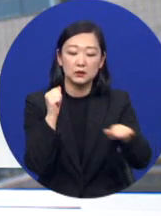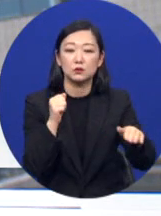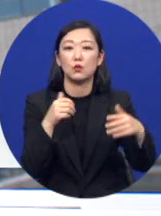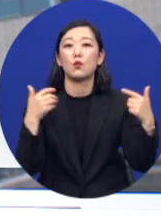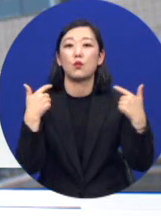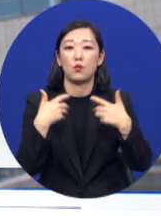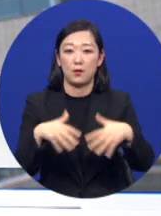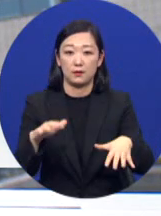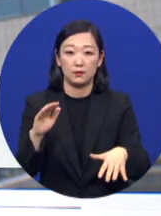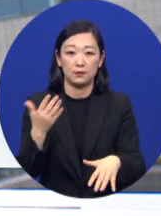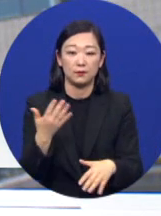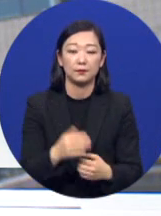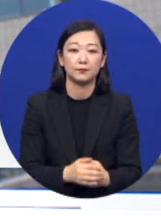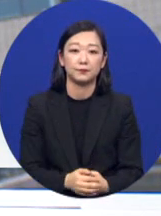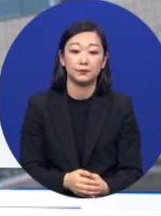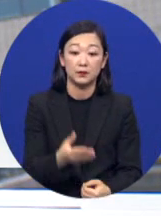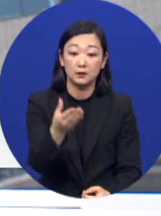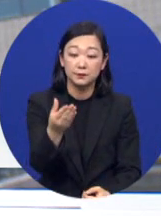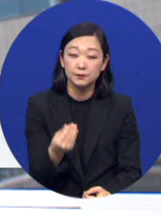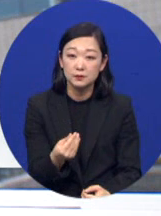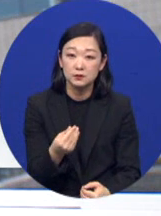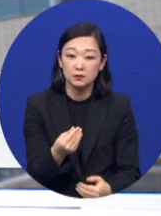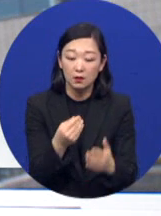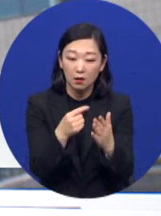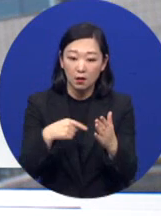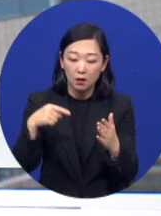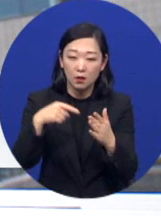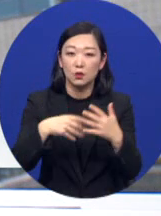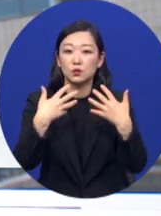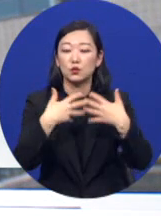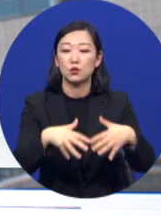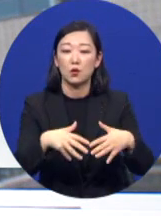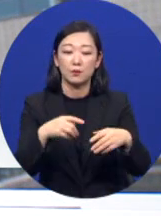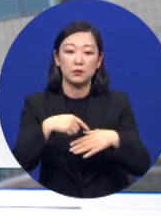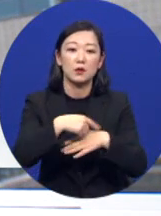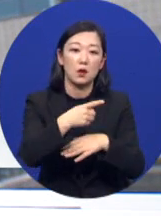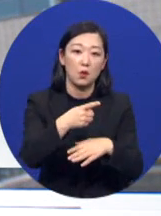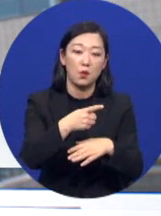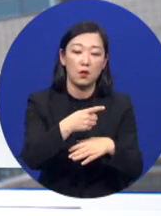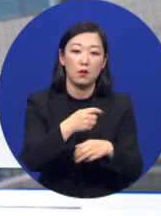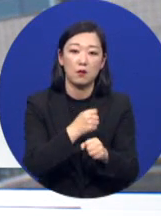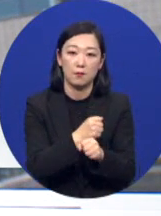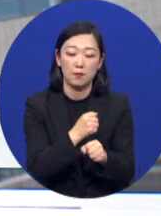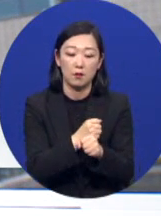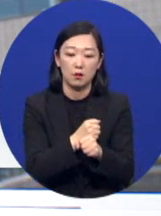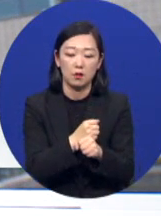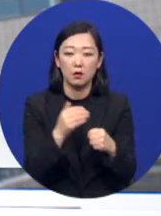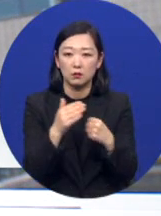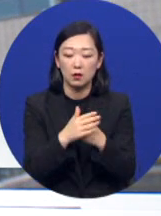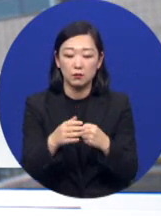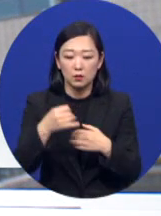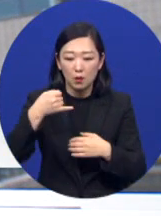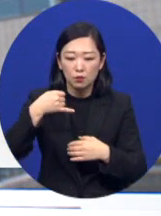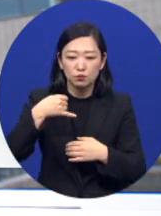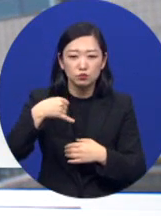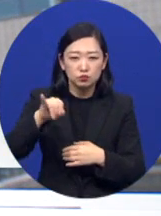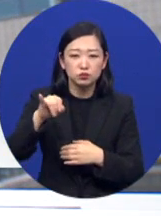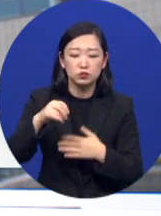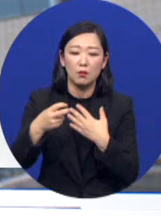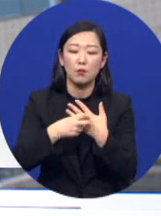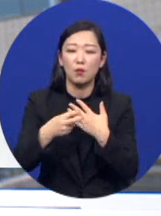건물에서도 병원 설립이 가능하도록 조건부로 예외를 뒀는데 이로 인해 부실 병원이 들어올